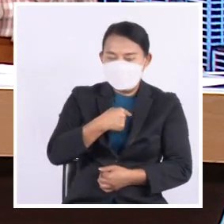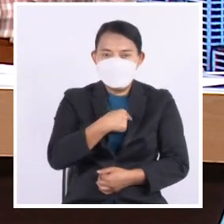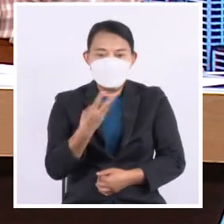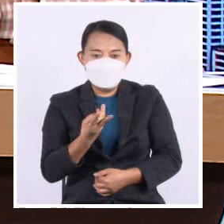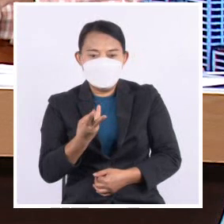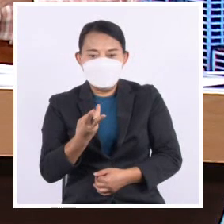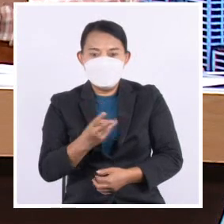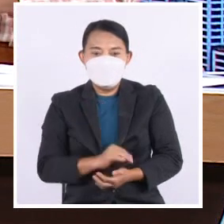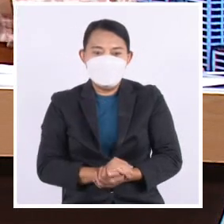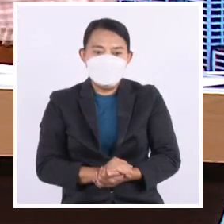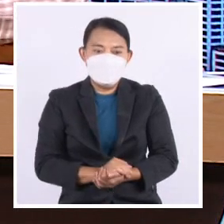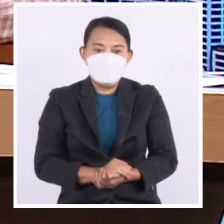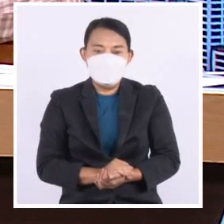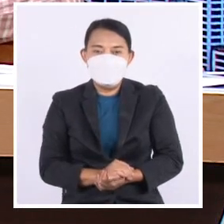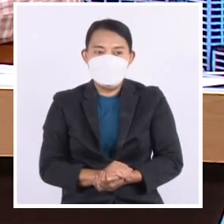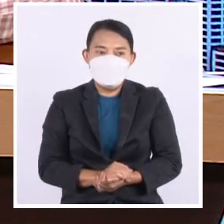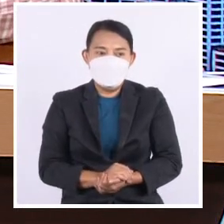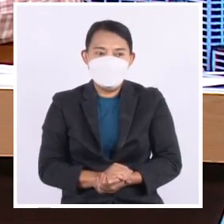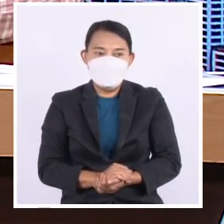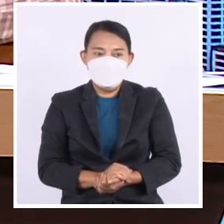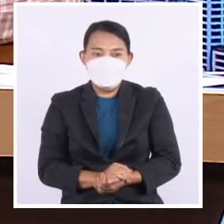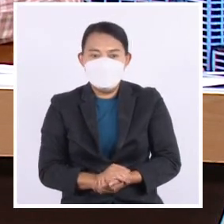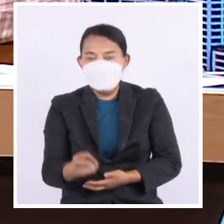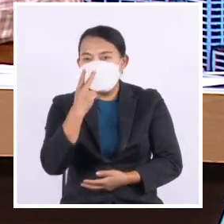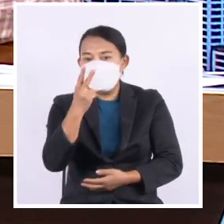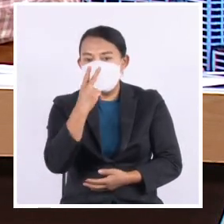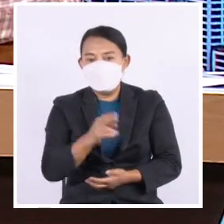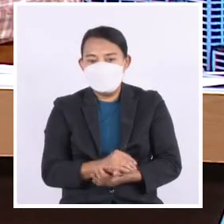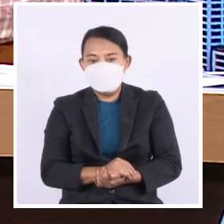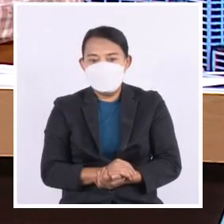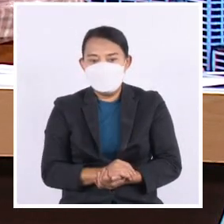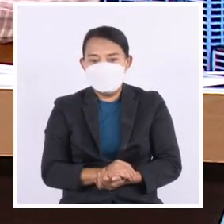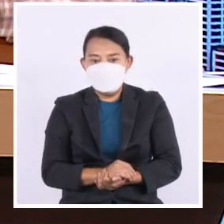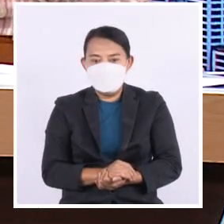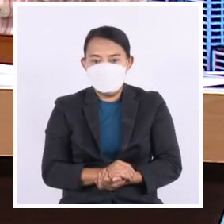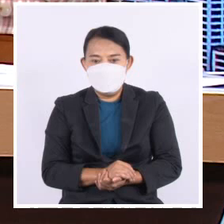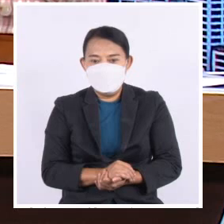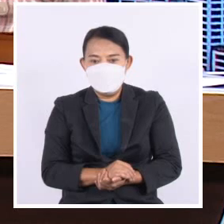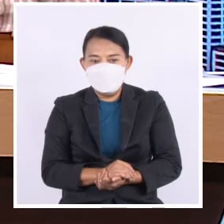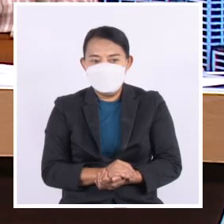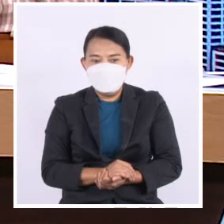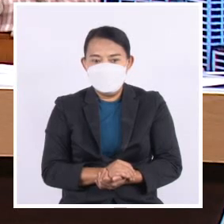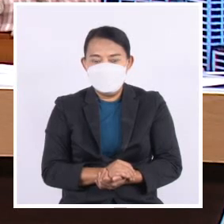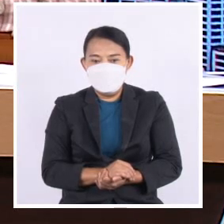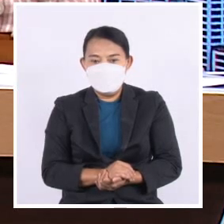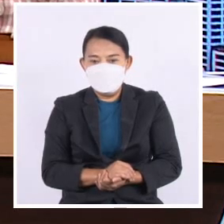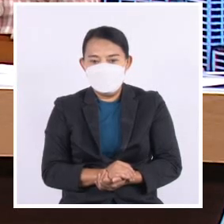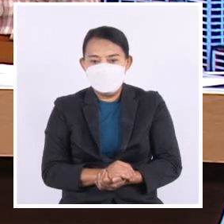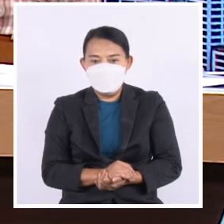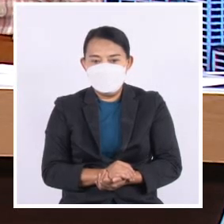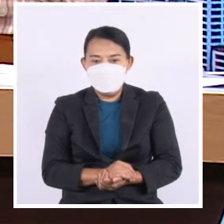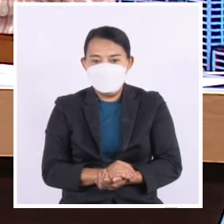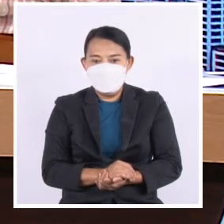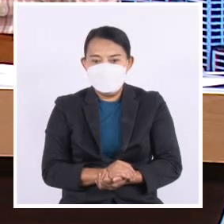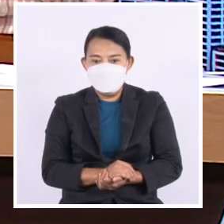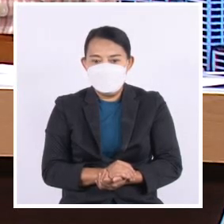ปอ่ะม ัน จะละมุนจริงไหมนี่ๆๆกรอบให้แล้ว ชิมก่อนนะคะ พี่สองแล้ว ขออนุญาตถอน พี่สองจะต้องตอบคำถ